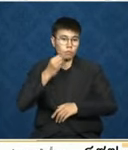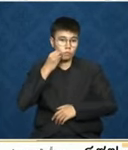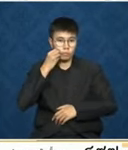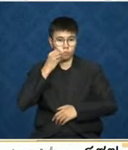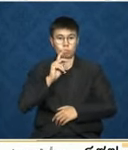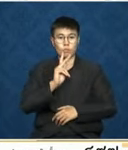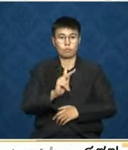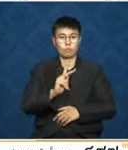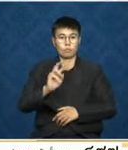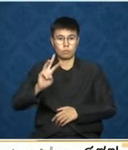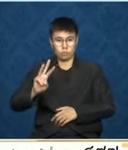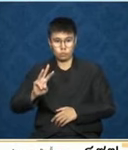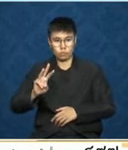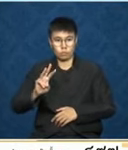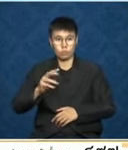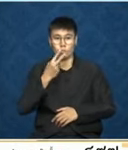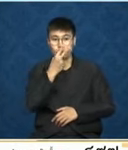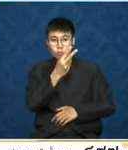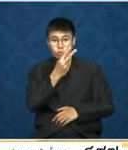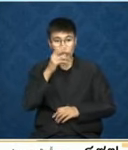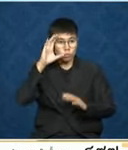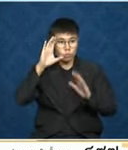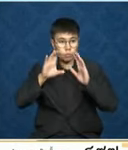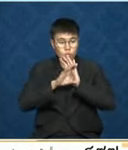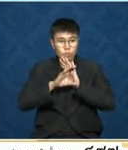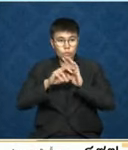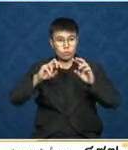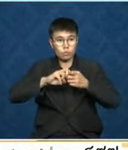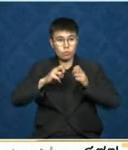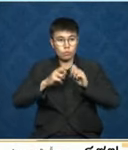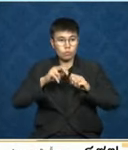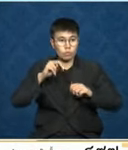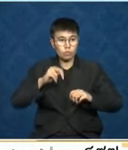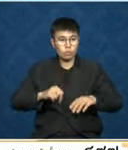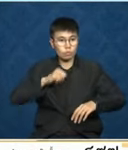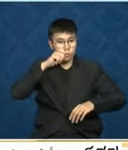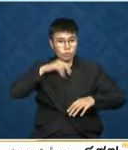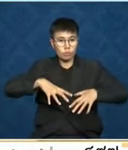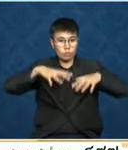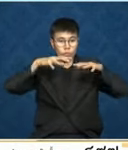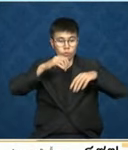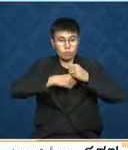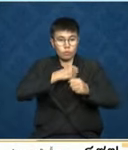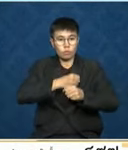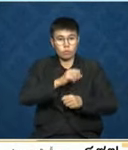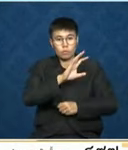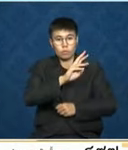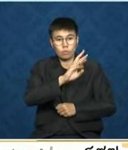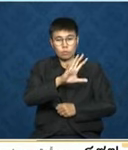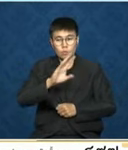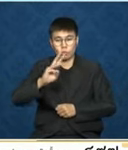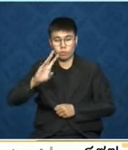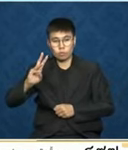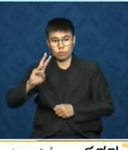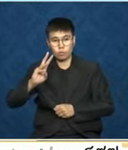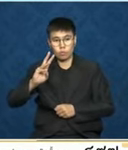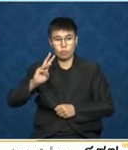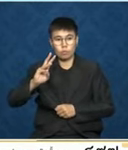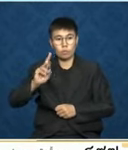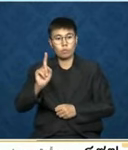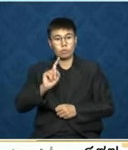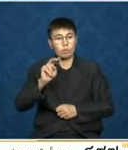เวียนขอรูปเลยนะครับด้วยปัญหาอุทกภัยเมื่อปี 6566ที่ผ่านมานะครับในโดยเฉพาะในช่วง